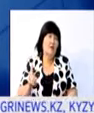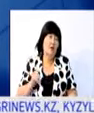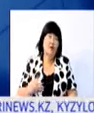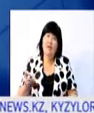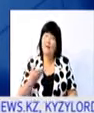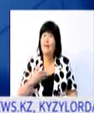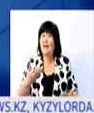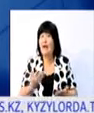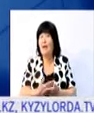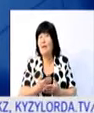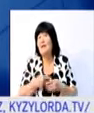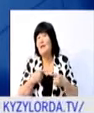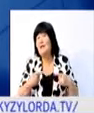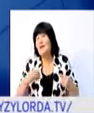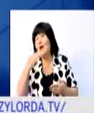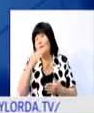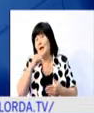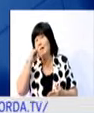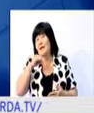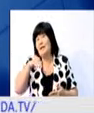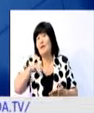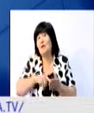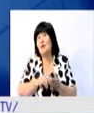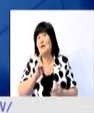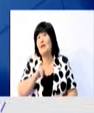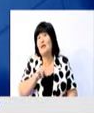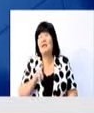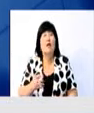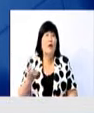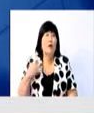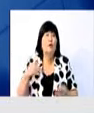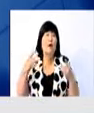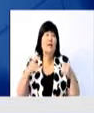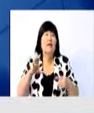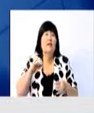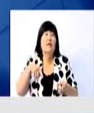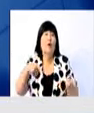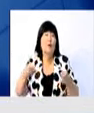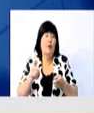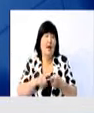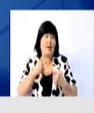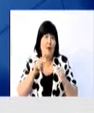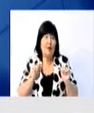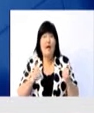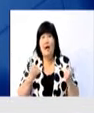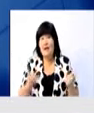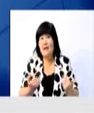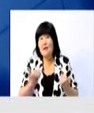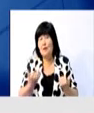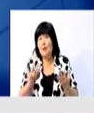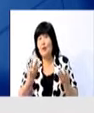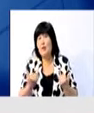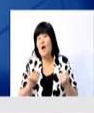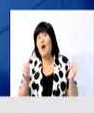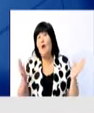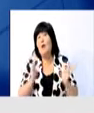Біздің ақпараттарымызды және басқа да бағдарламаларымызды kasterka.kz-тен Қызылорда телеарнасының сайтына өту арқылы көре аласыздар. Ал қазір бүгінгі күнге